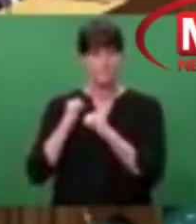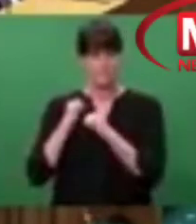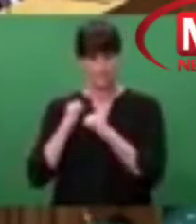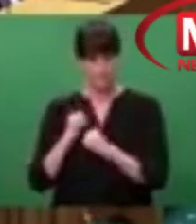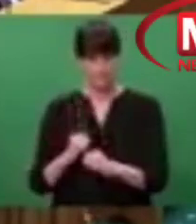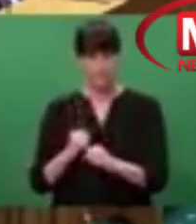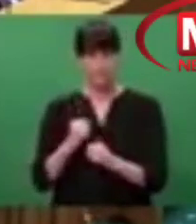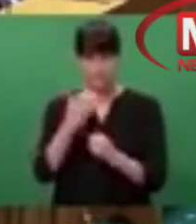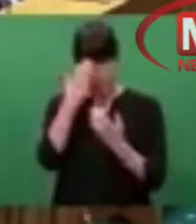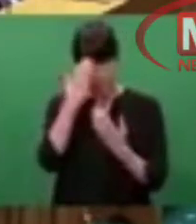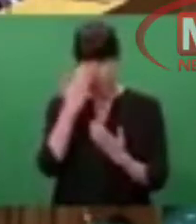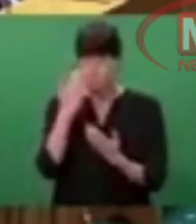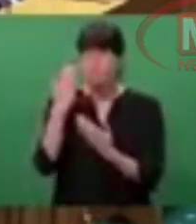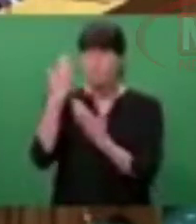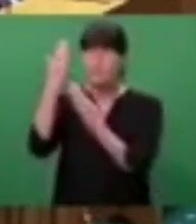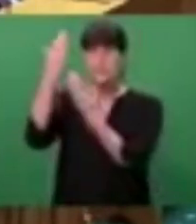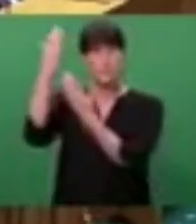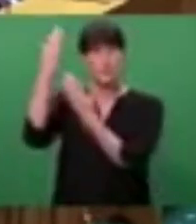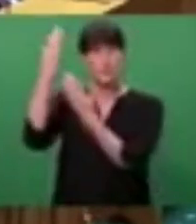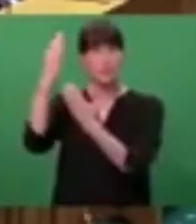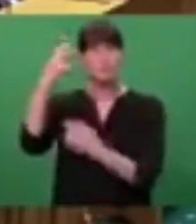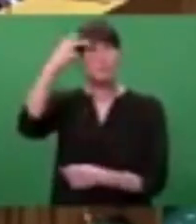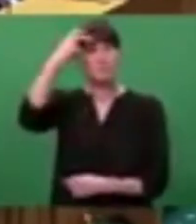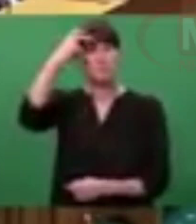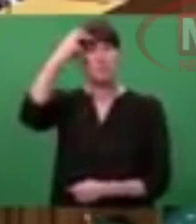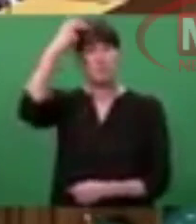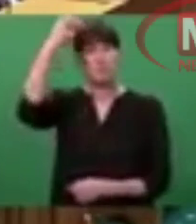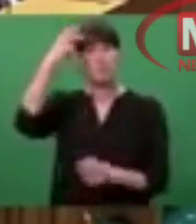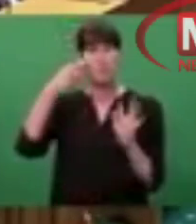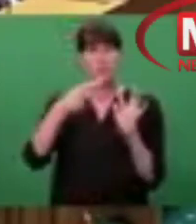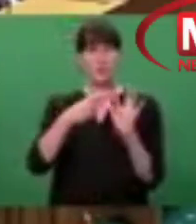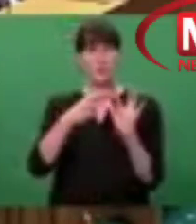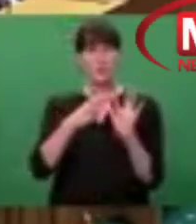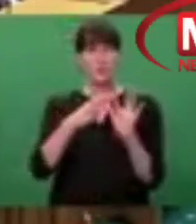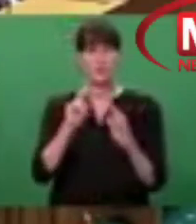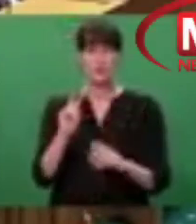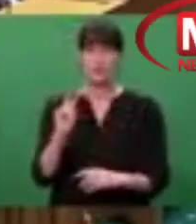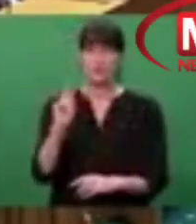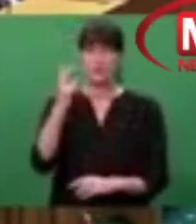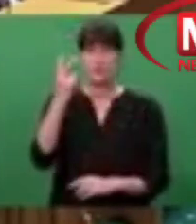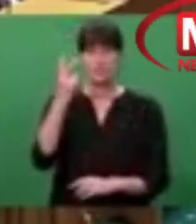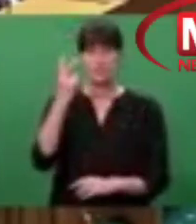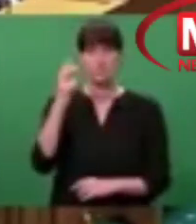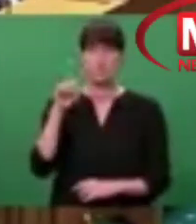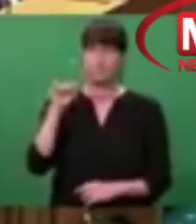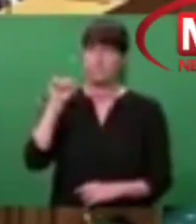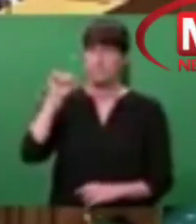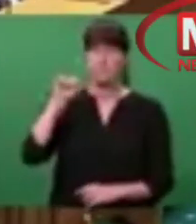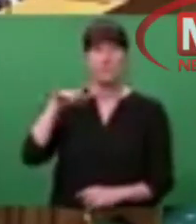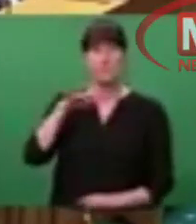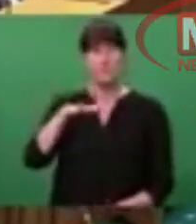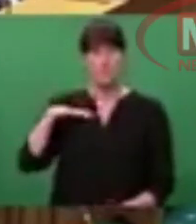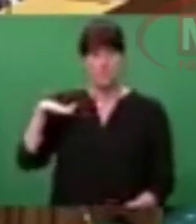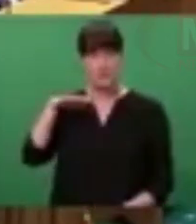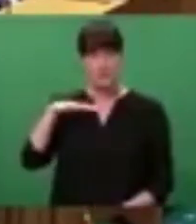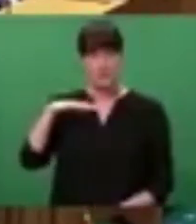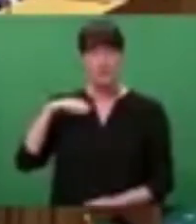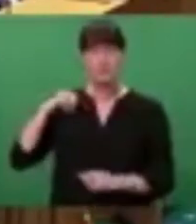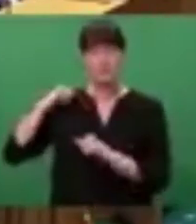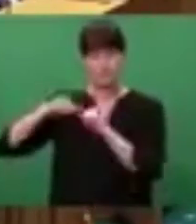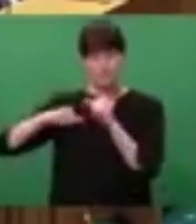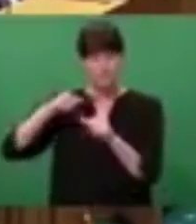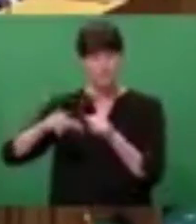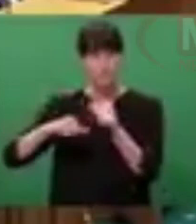उत्साह पता ही मैं पकवानों का नौकरी का या नो होप ऊ मा ओ किए कोइरा पेटी